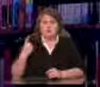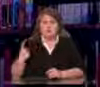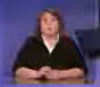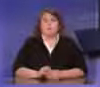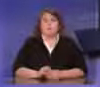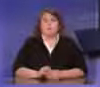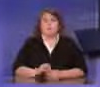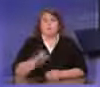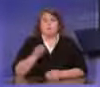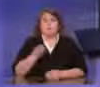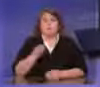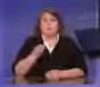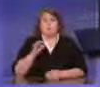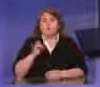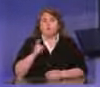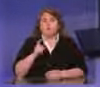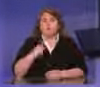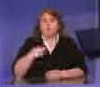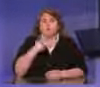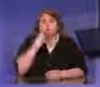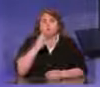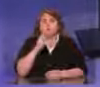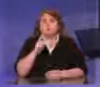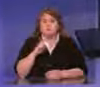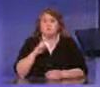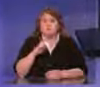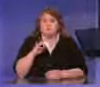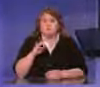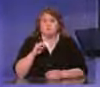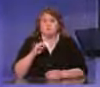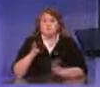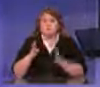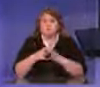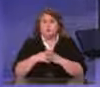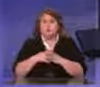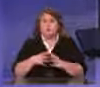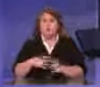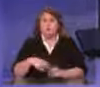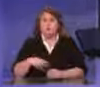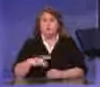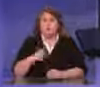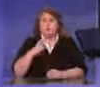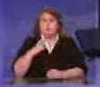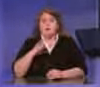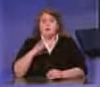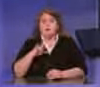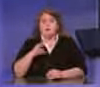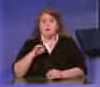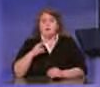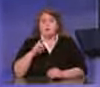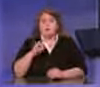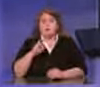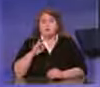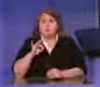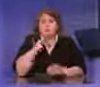1-2-1-2-1. Еще раз мы видим, что при дигибридном скрещивании гены и признаки, которые